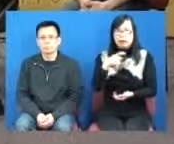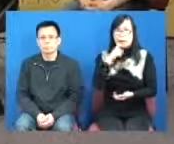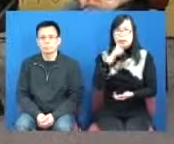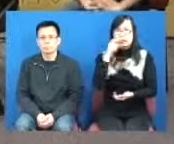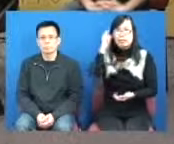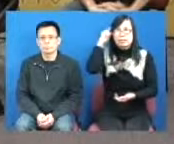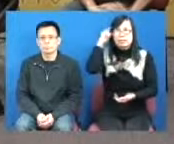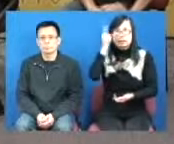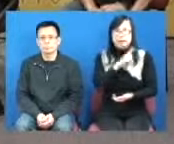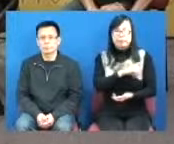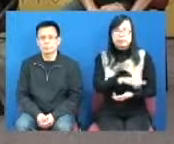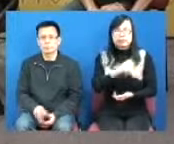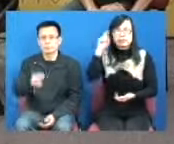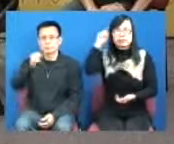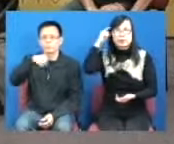念